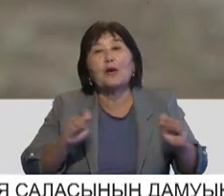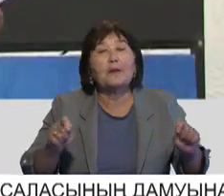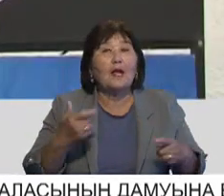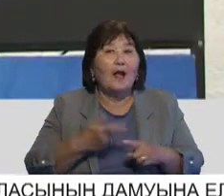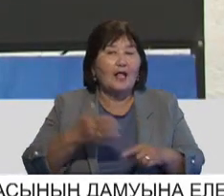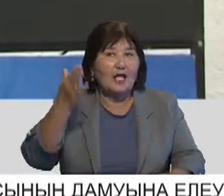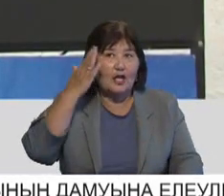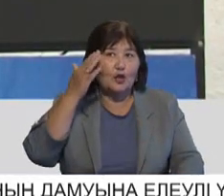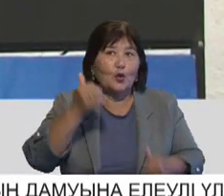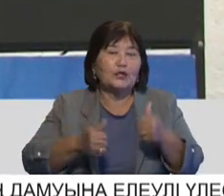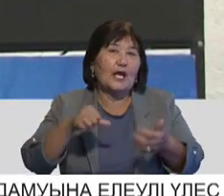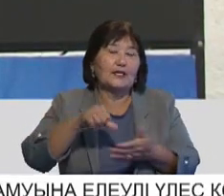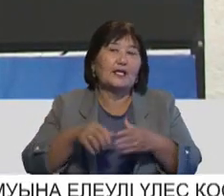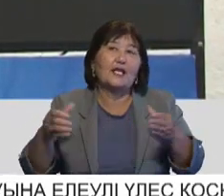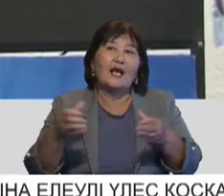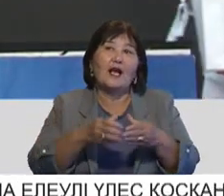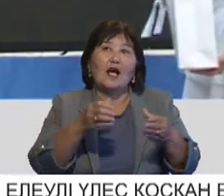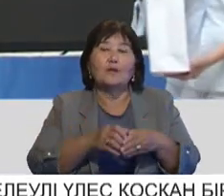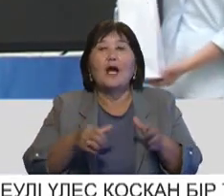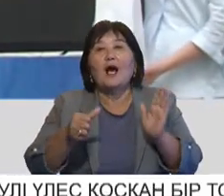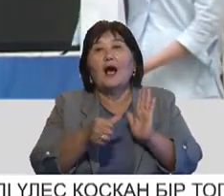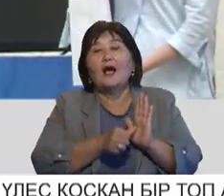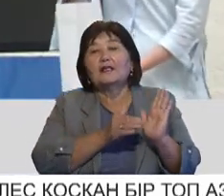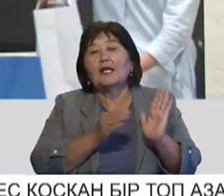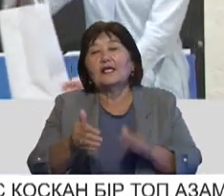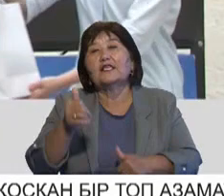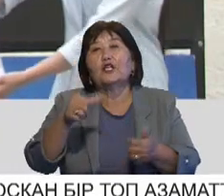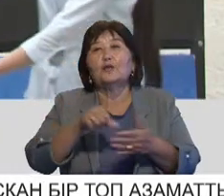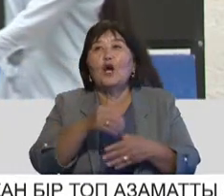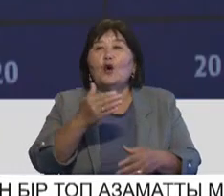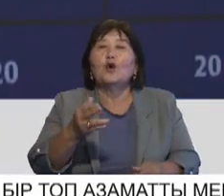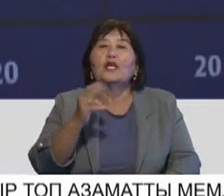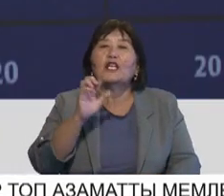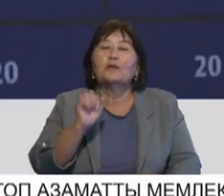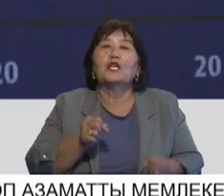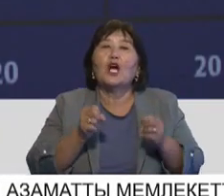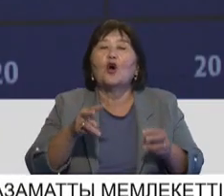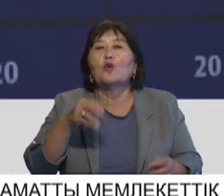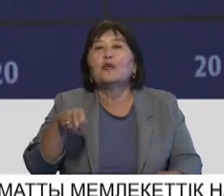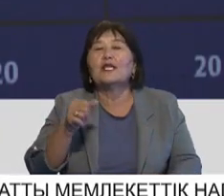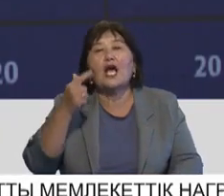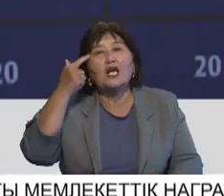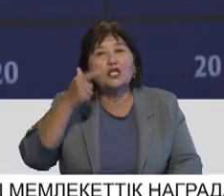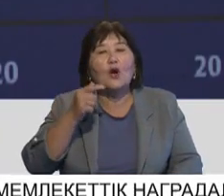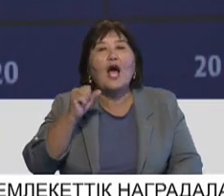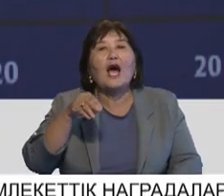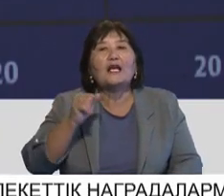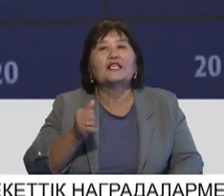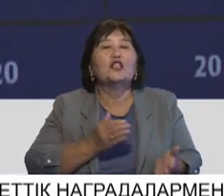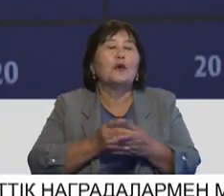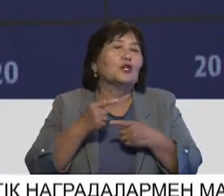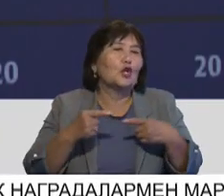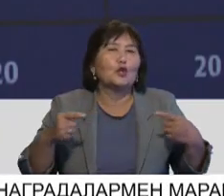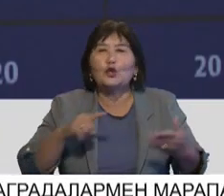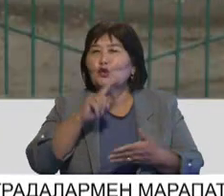Ал интеллектуалды сайысқа қатысқан командалар алты кезең бойынша бақ сынады. Олар киберқауіпсіздік, медиа сауаттылық, IT бағыты бойынша